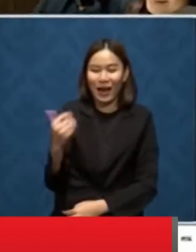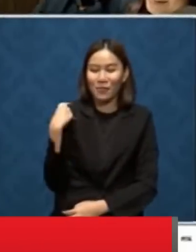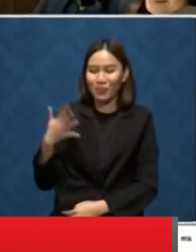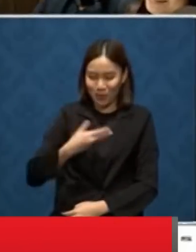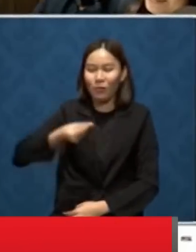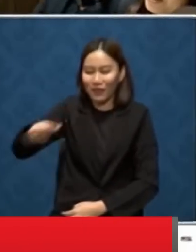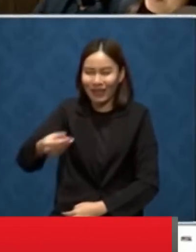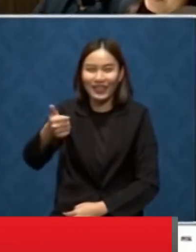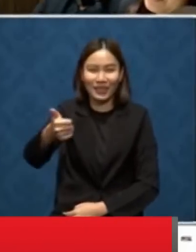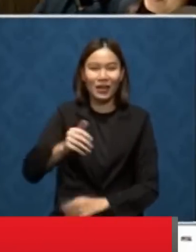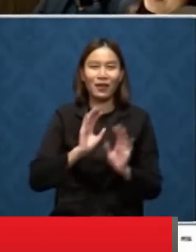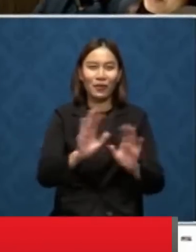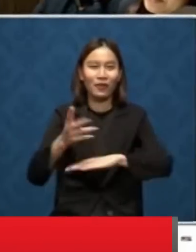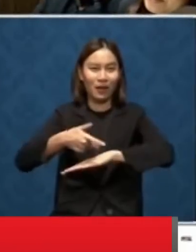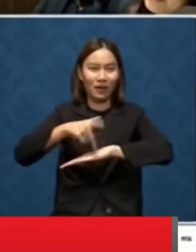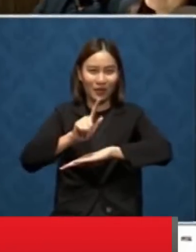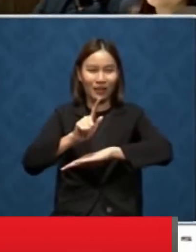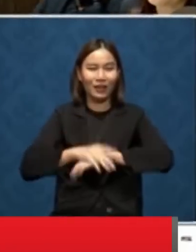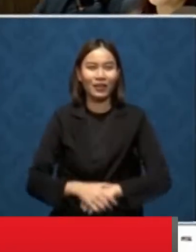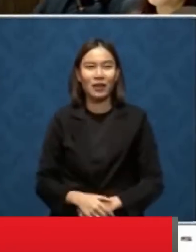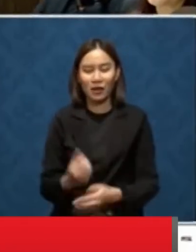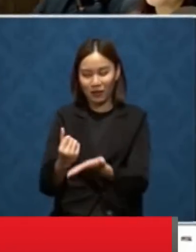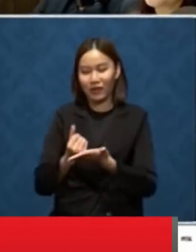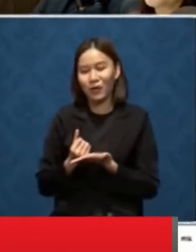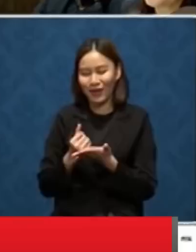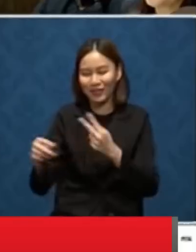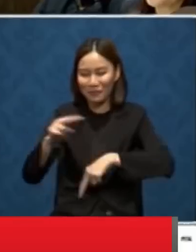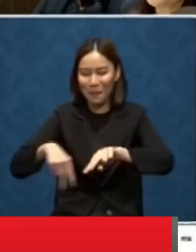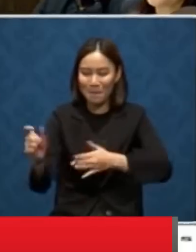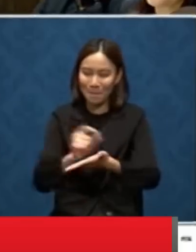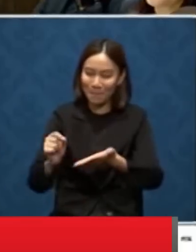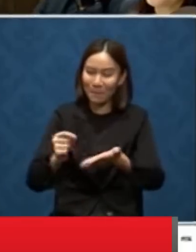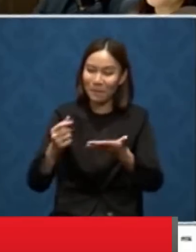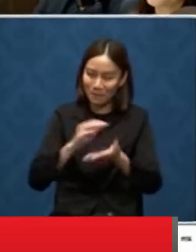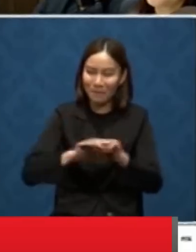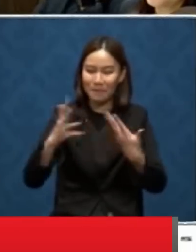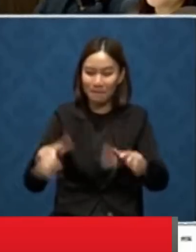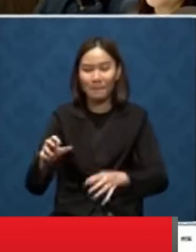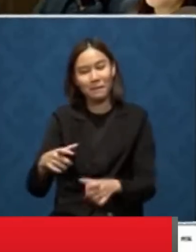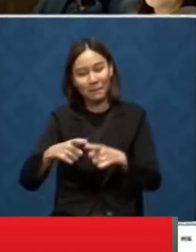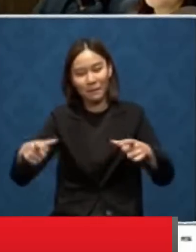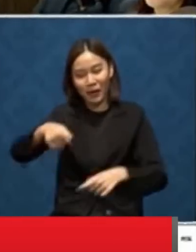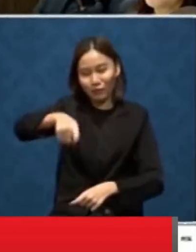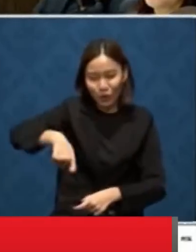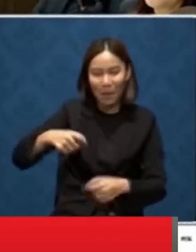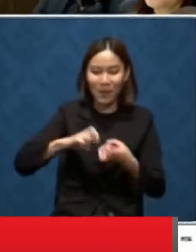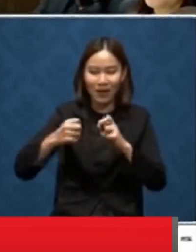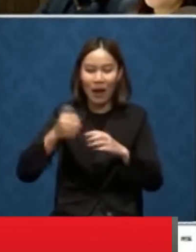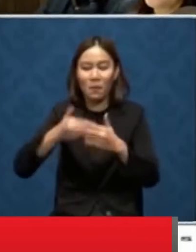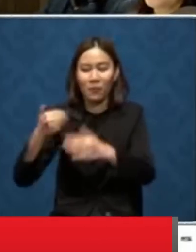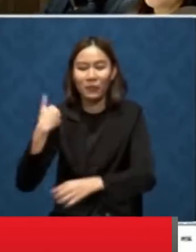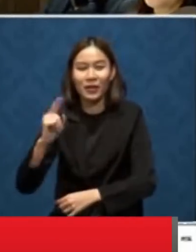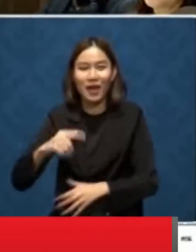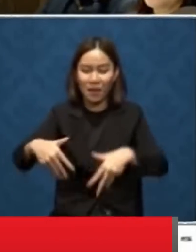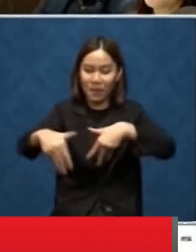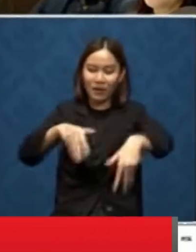ปากกาให้ได้นะครับก็ฝากท่านประธานกำชับนะเจ้าหน้าที่ช่วยเช็คให้หน่อยนะว่าปากกาพร้อมหรือเปล่าครับเครื่องรูดบัตรติดบัตรมันมันมันมีปัญหาหรือเปล่านะครับก็ฝากประชาชน